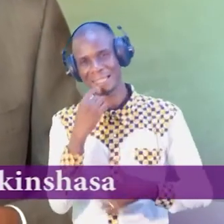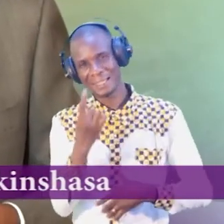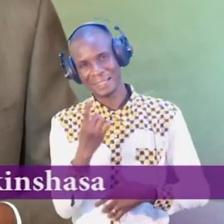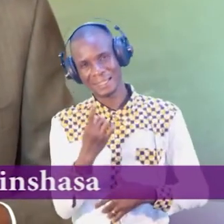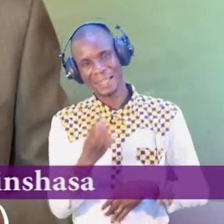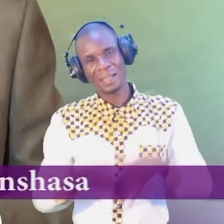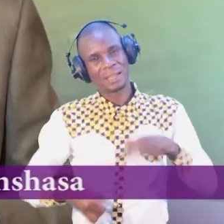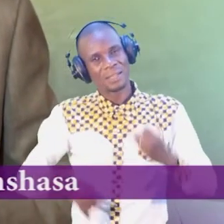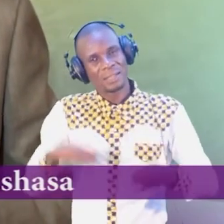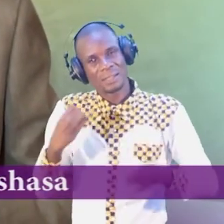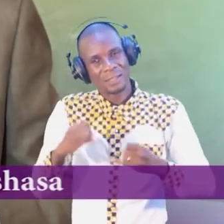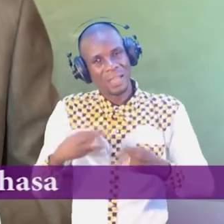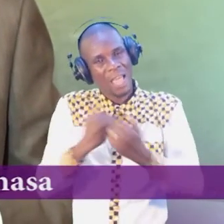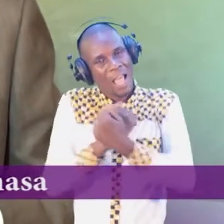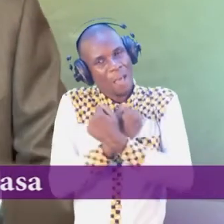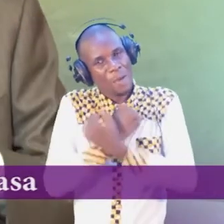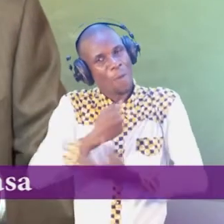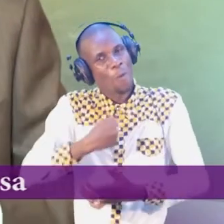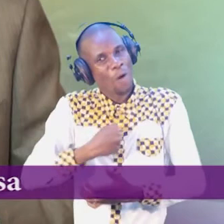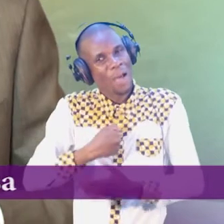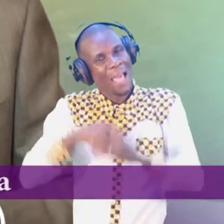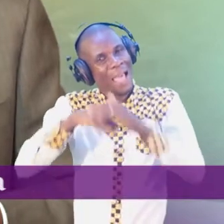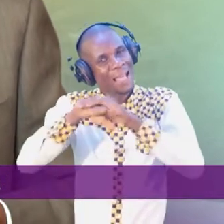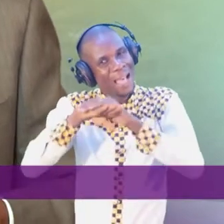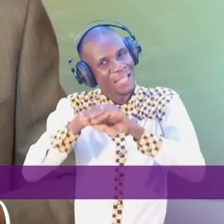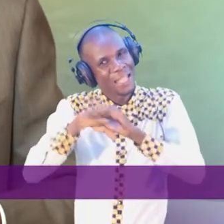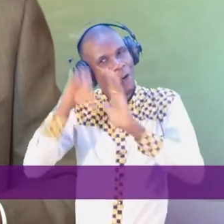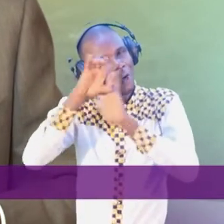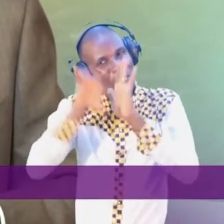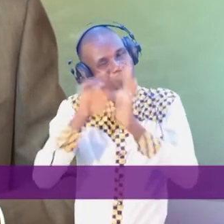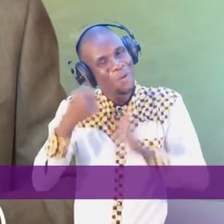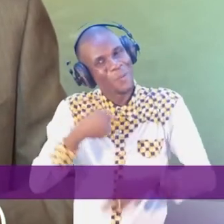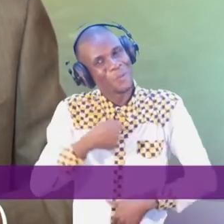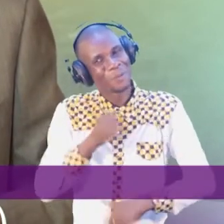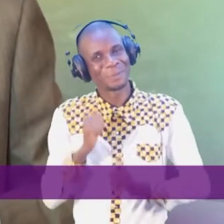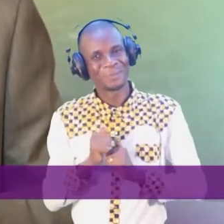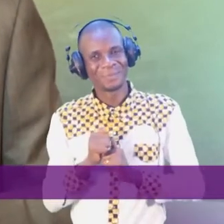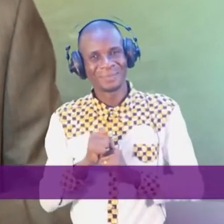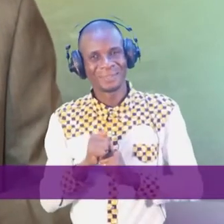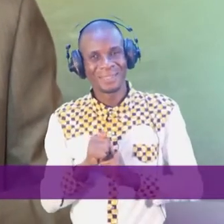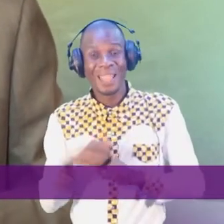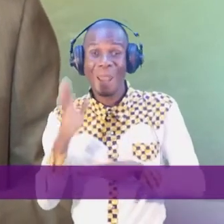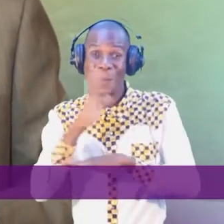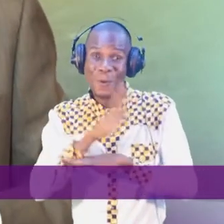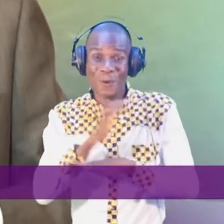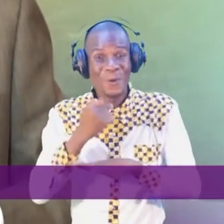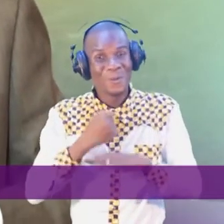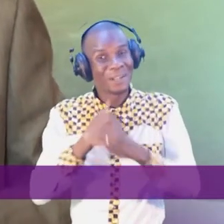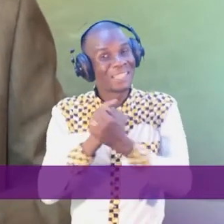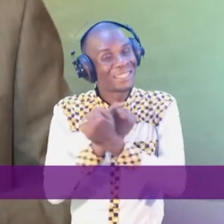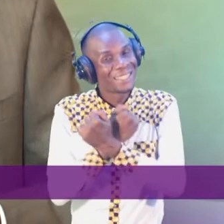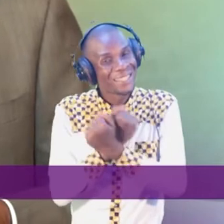nini tokoki kotambola na Yesu Kristo. Yesu alobaki soki bolingi ngai